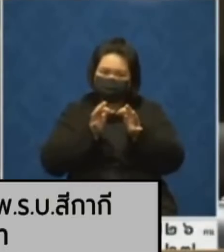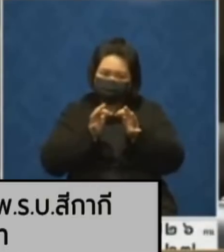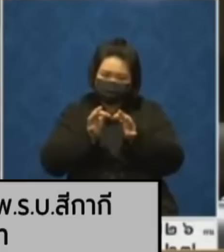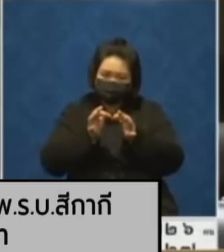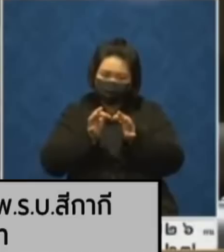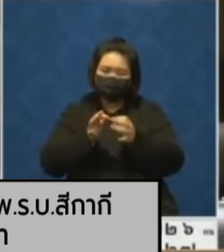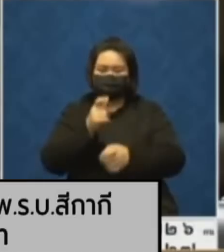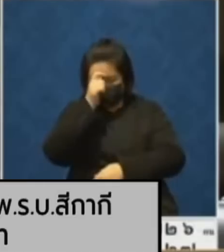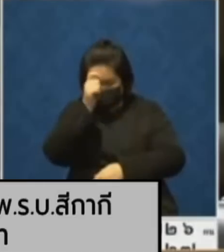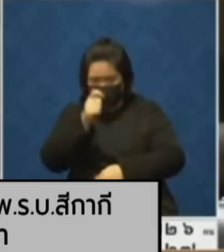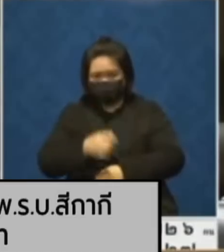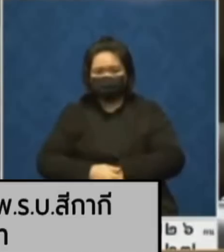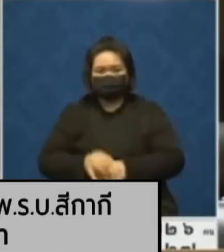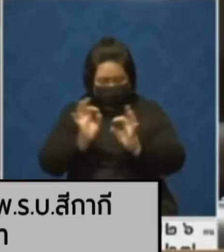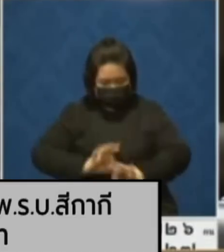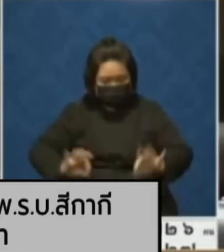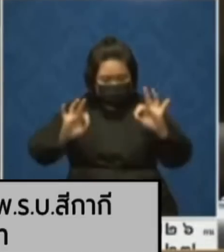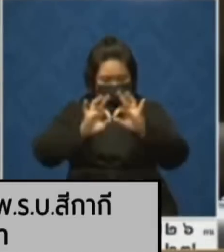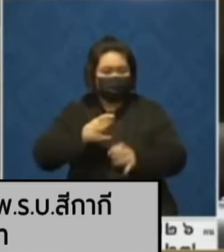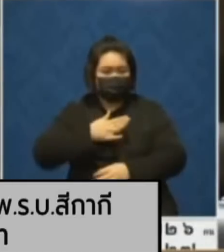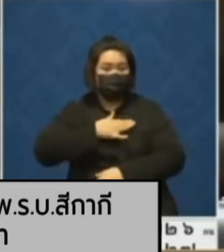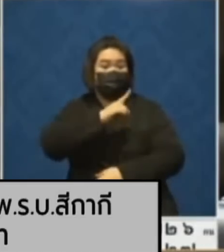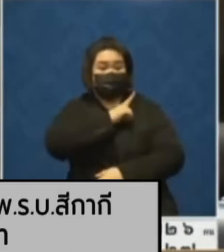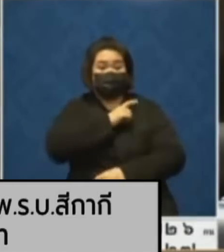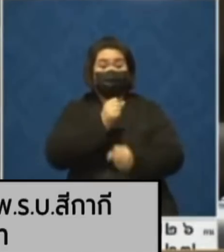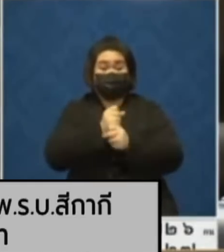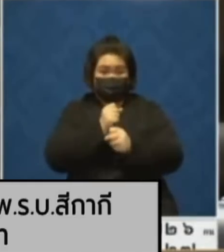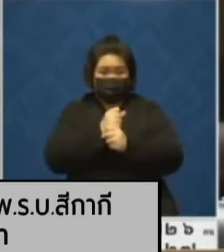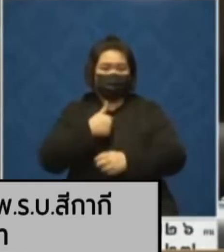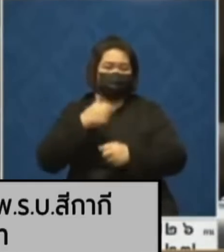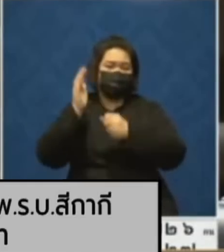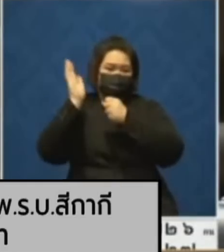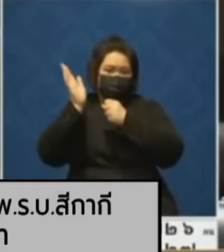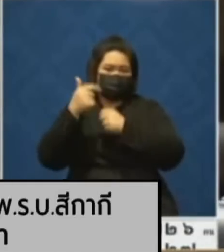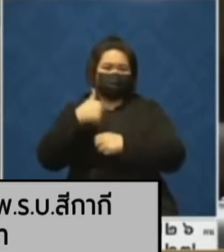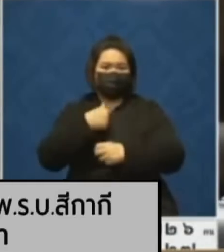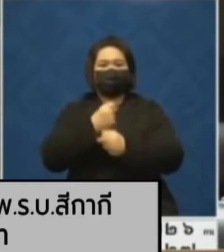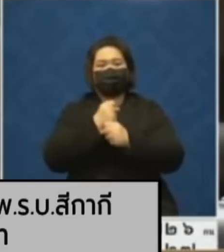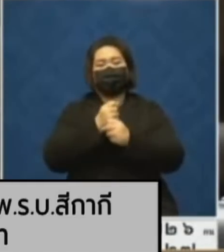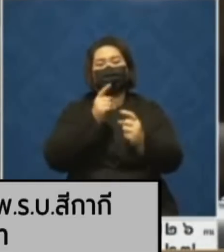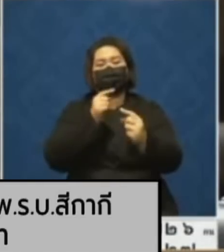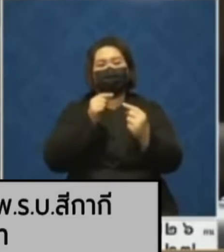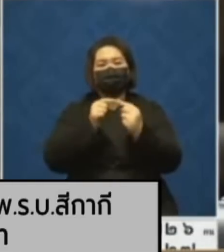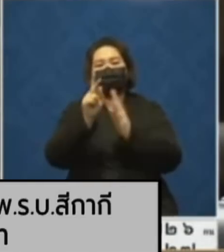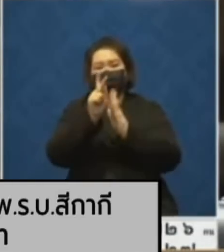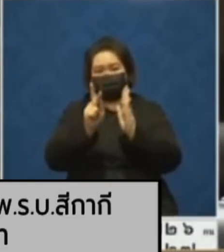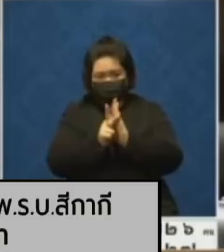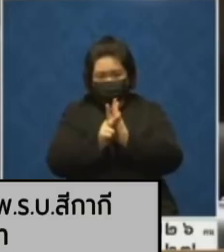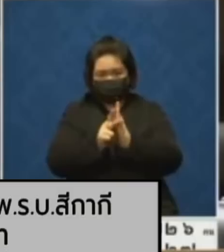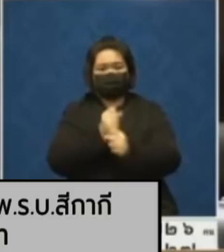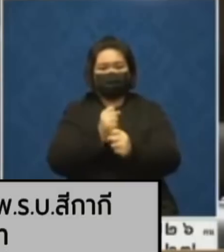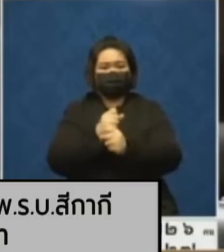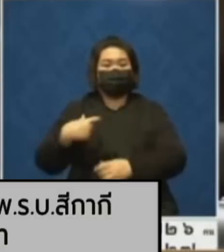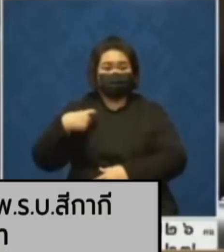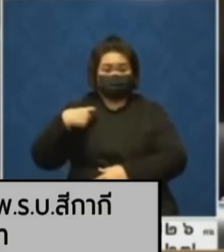มความเสียหายเพรการปฏิบาณฑที่ของตำรวจนั้เป็ไปตามกฎหมายวิธีเพียนาความอายาที่จะนาที่ใช้ทำงานมาทั้ง